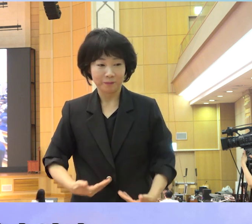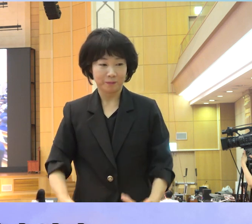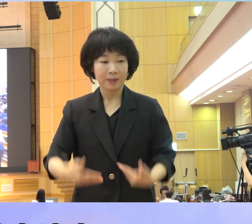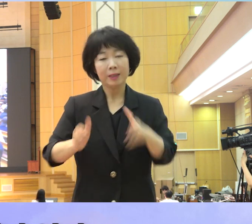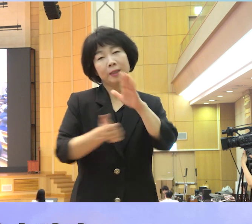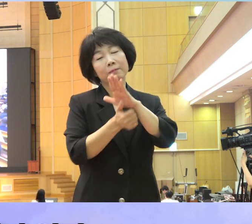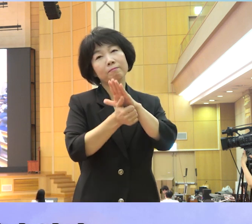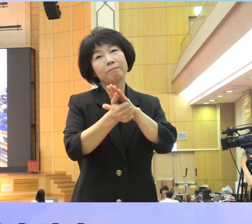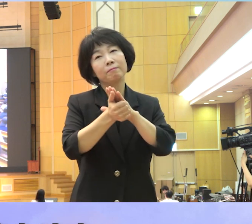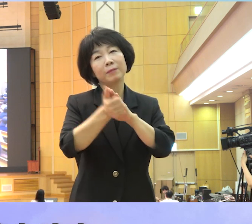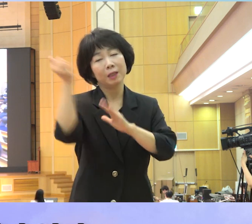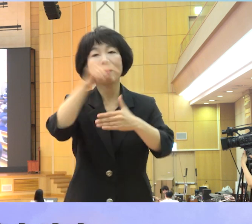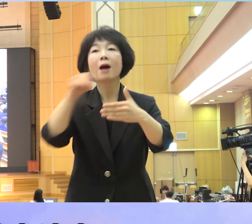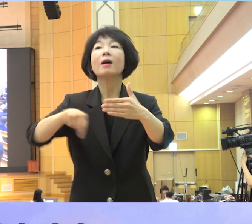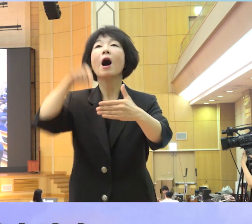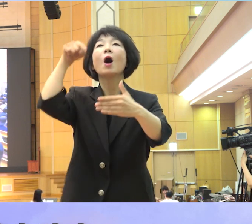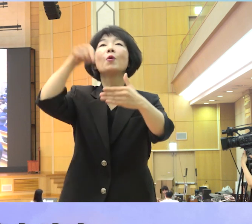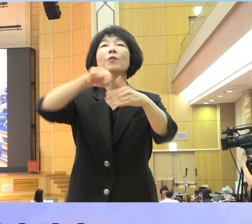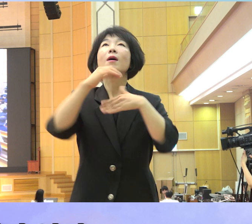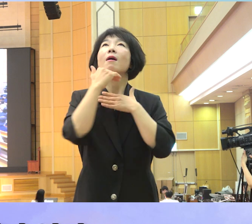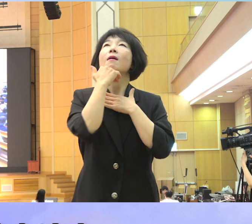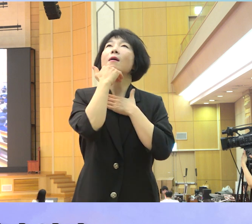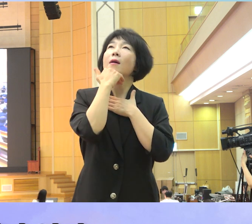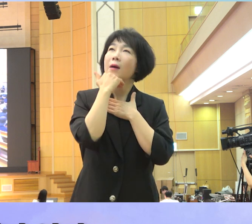가다듬고 희망 중